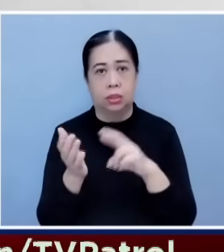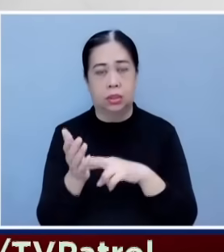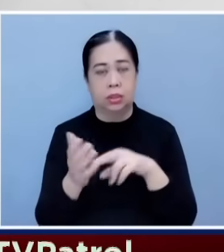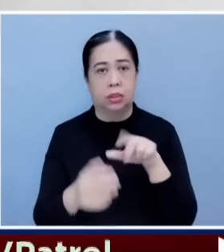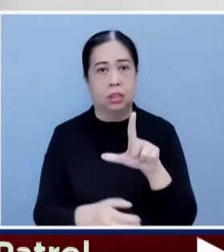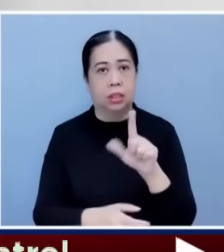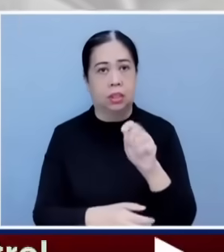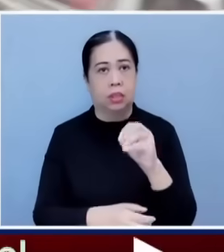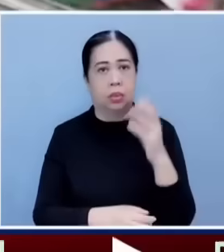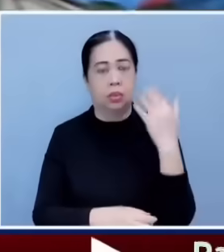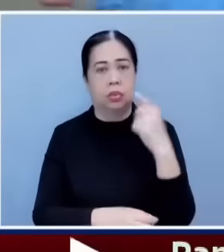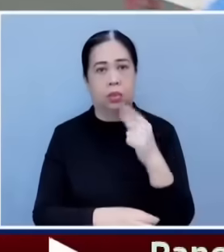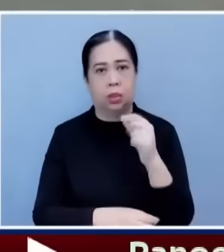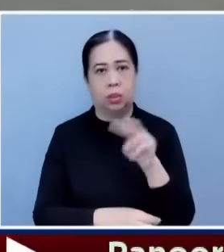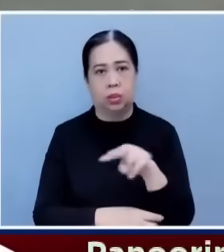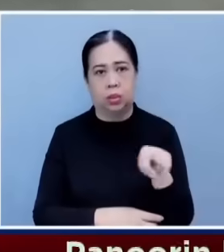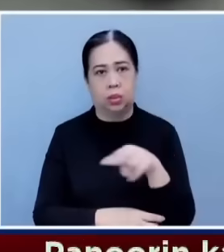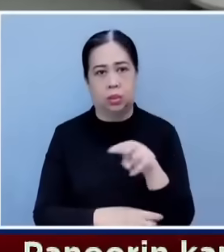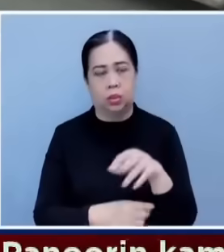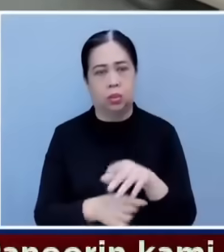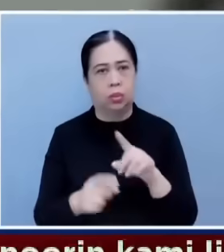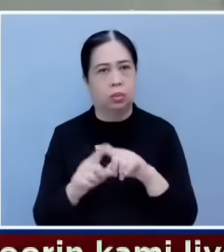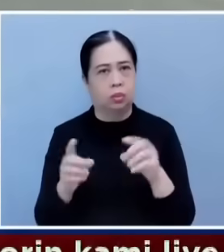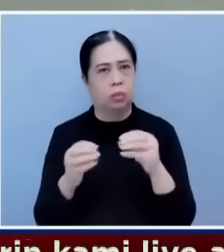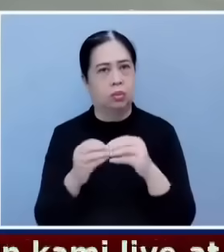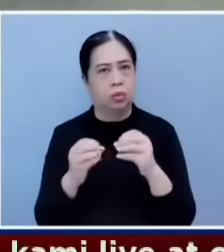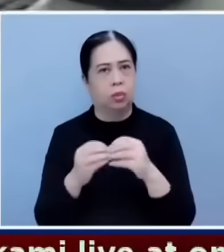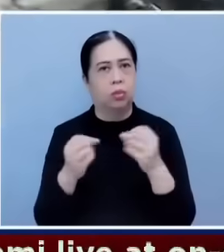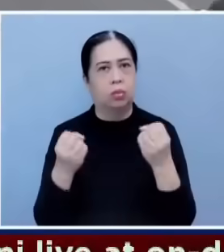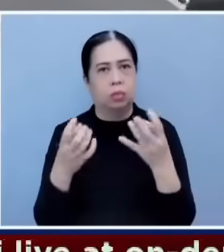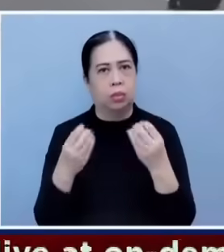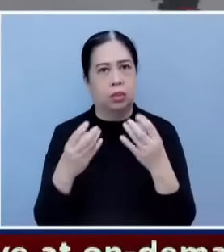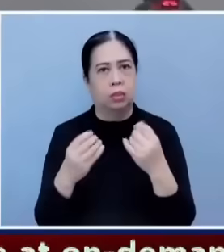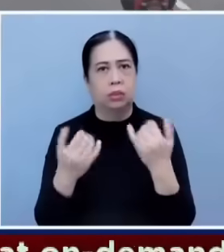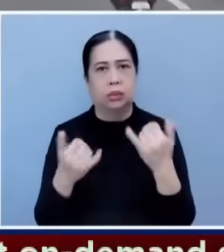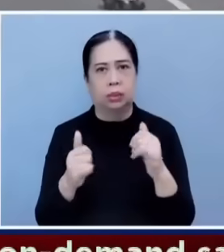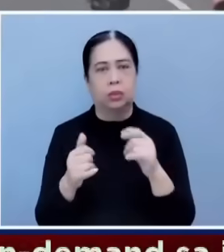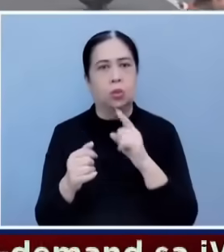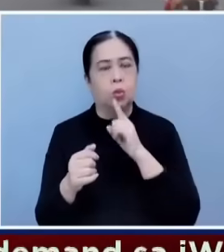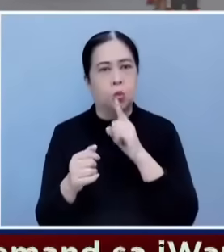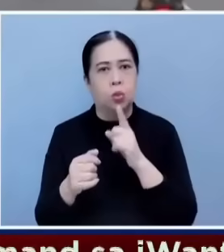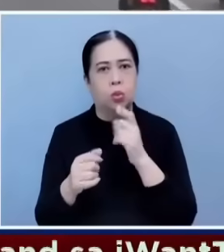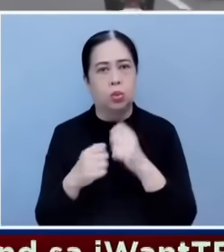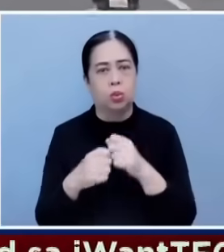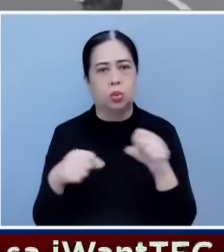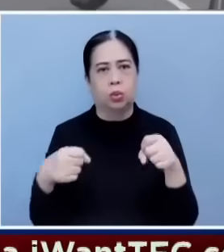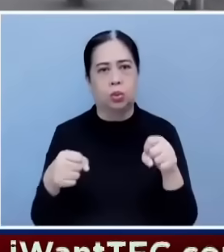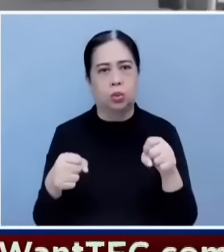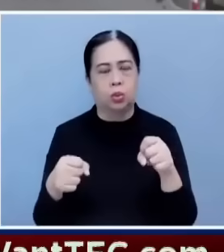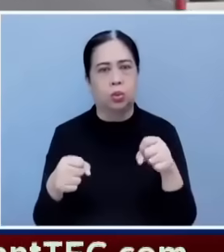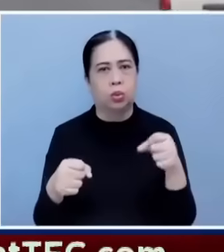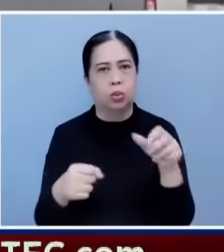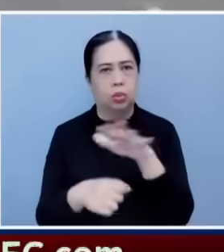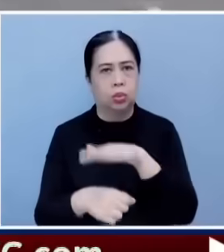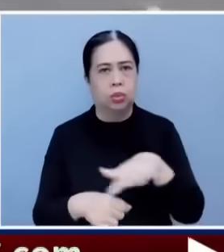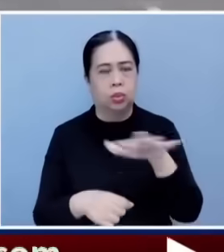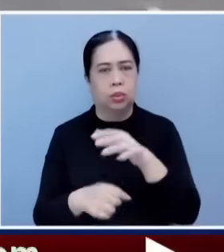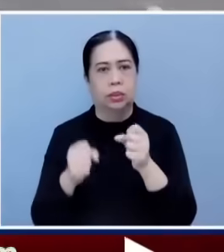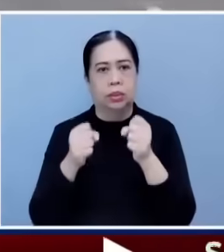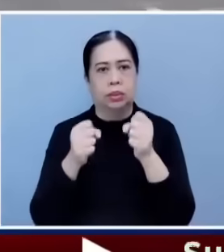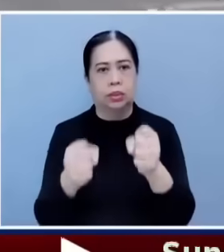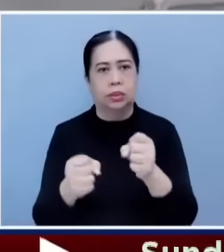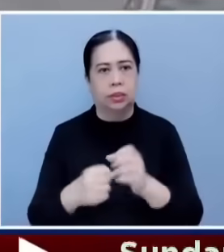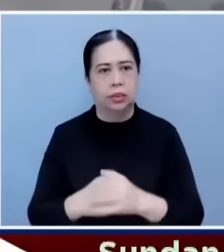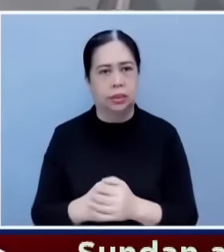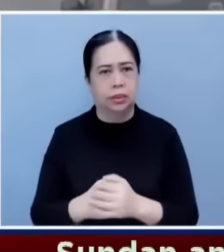noong 2022. Pero mas marami pa rito ang aktwal na motorsiklong tumatakbo sa mga kalsada.